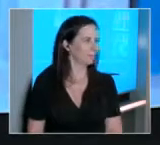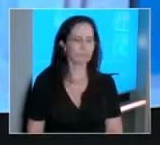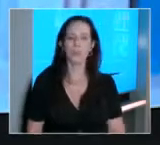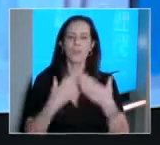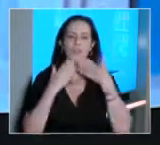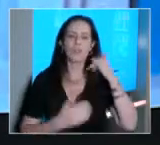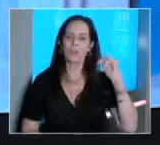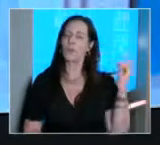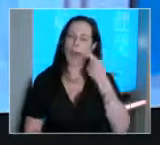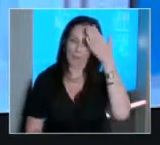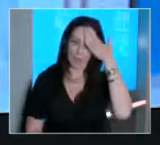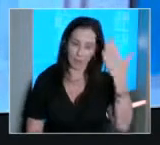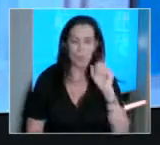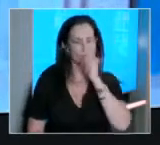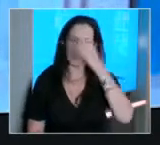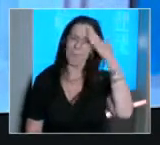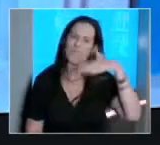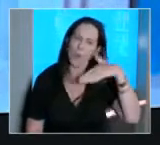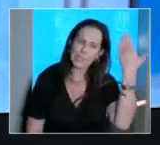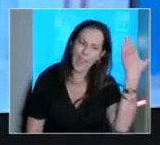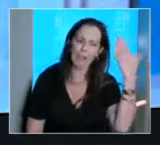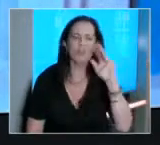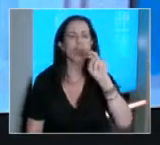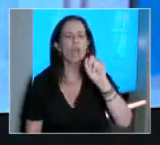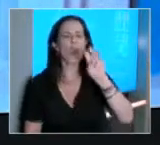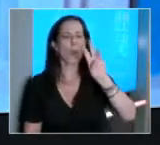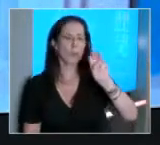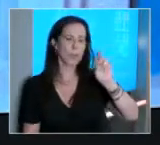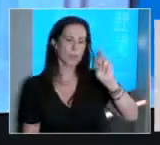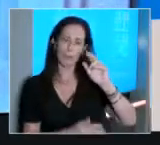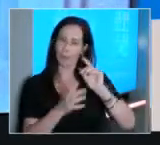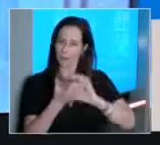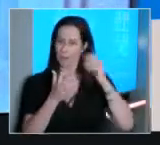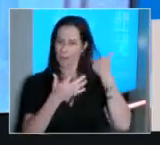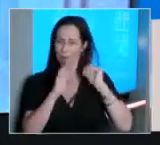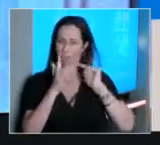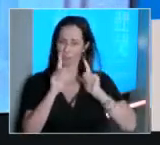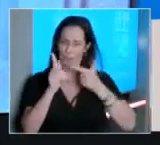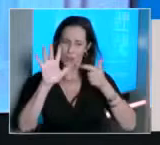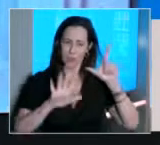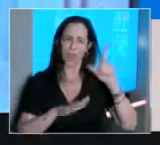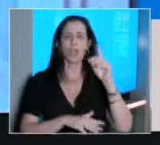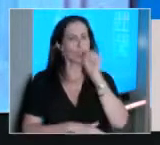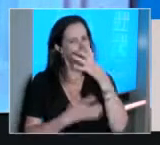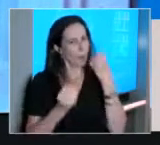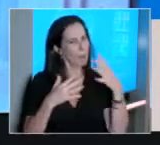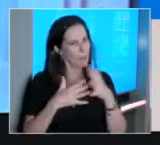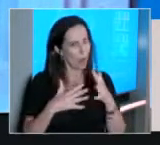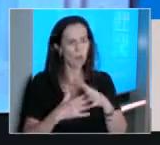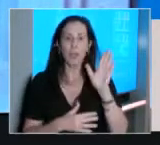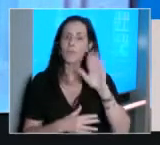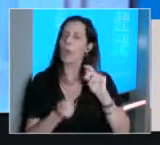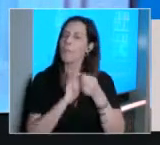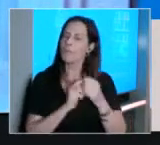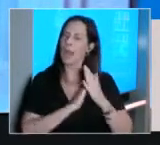ירושלים של זהב כולנו מכירים, שיר מפורסם שנעמי שמר כתבה לפני מלחמת ששת הימים, שיר שספג הרבה ביקורת וגם